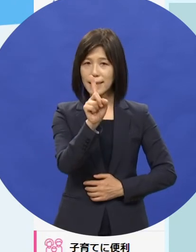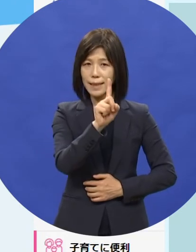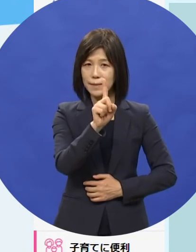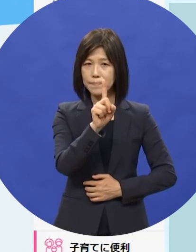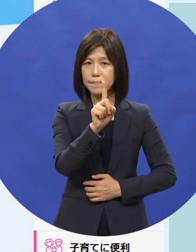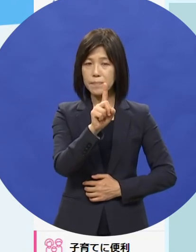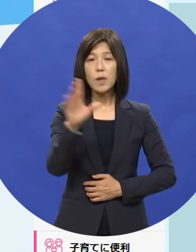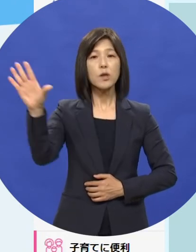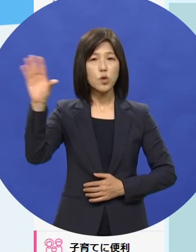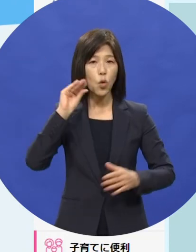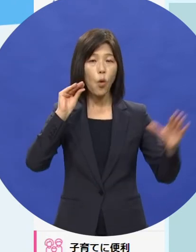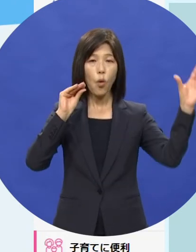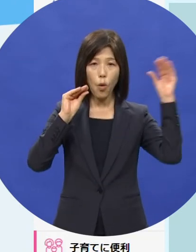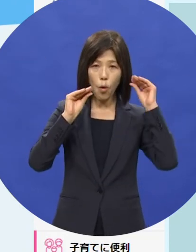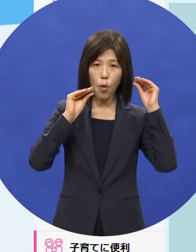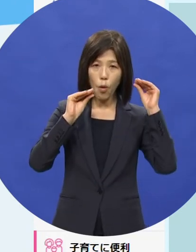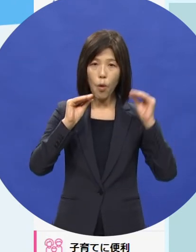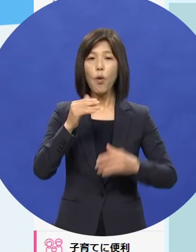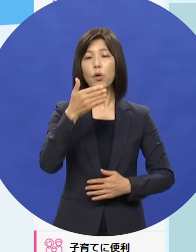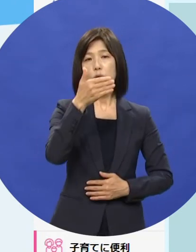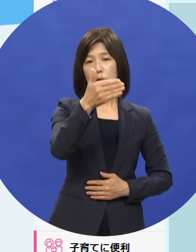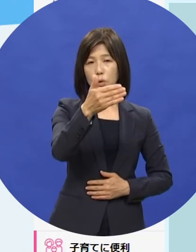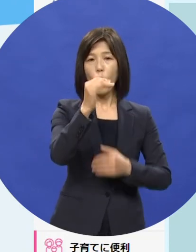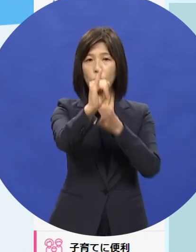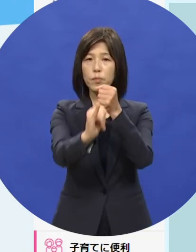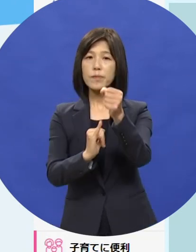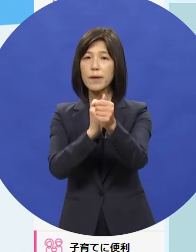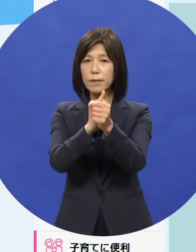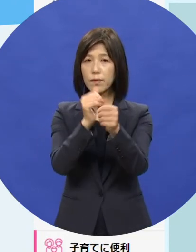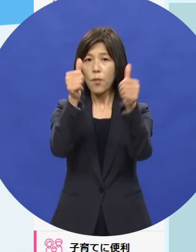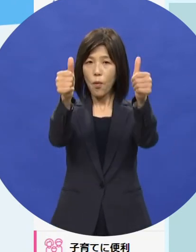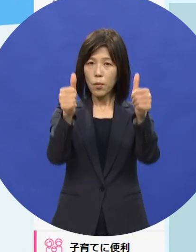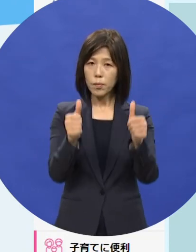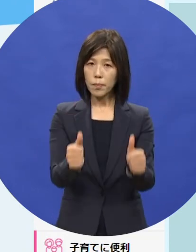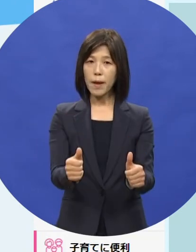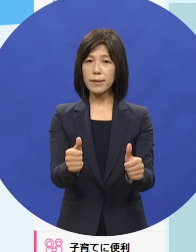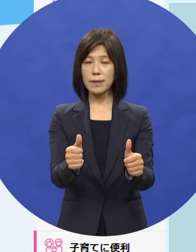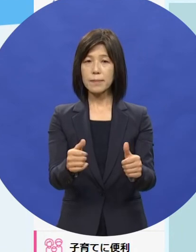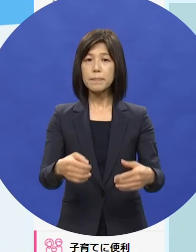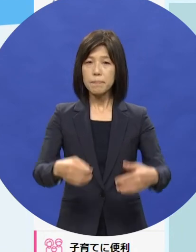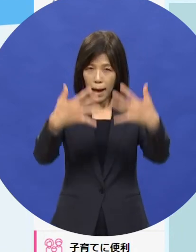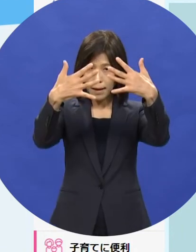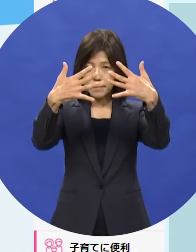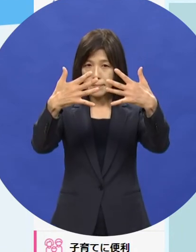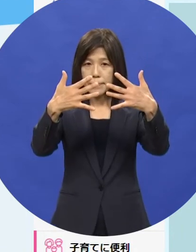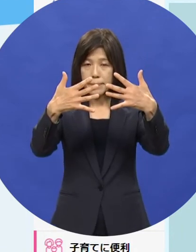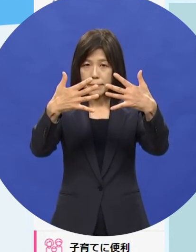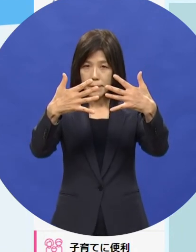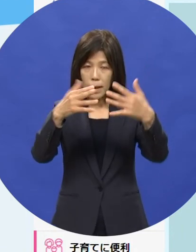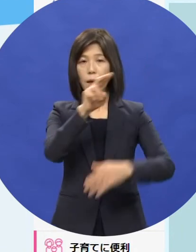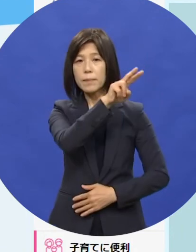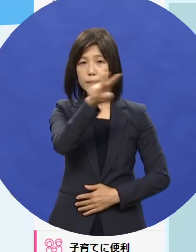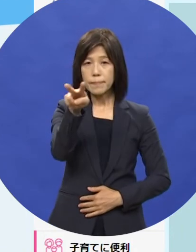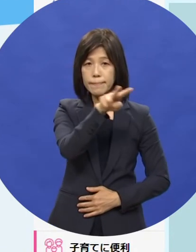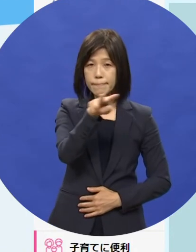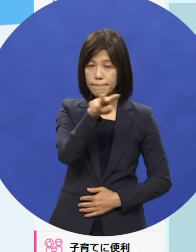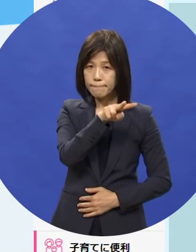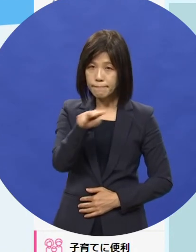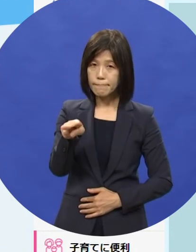接種の情報を区のホームページに掲載しています。ぜひご活用ください。